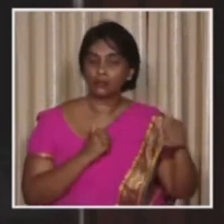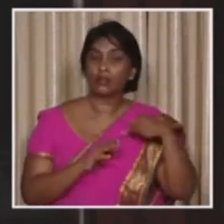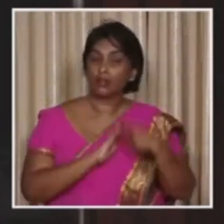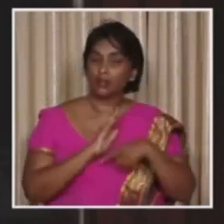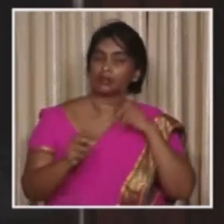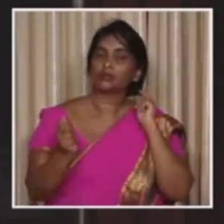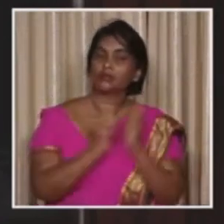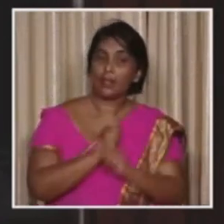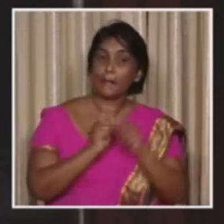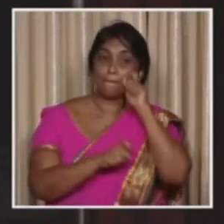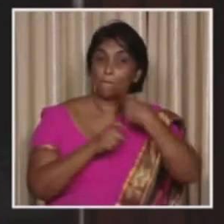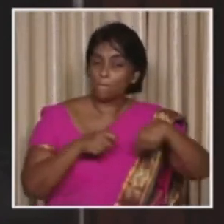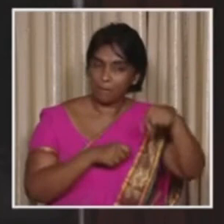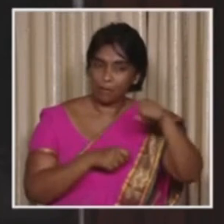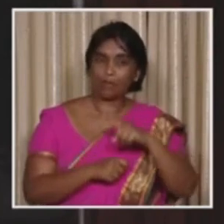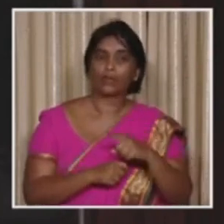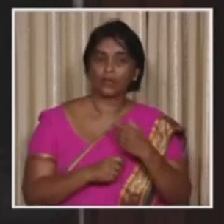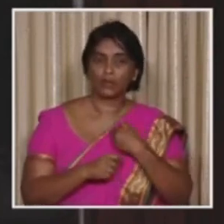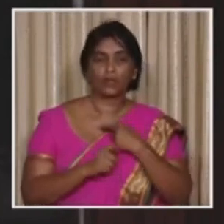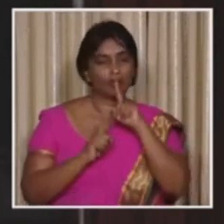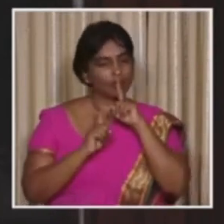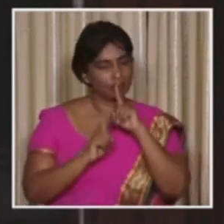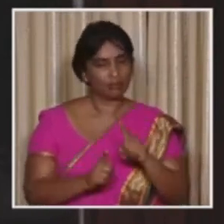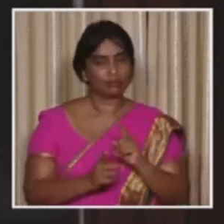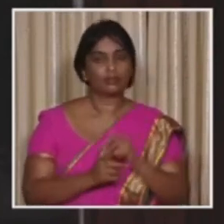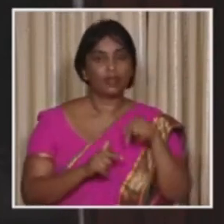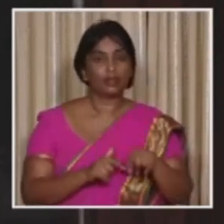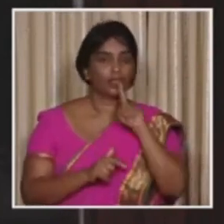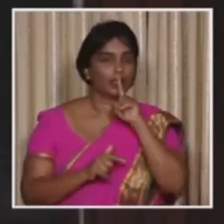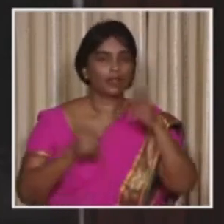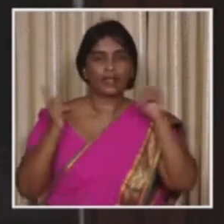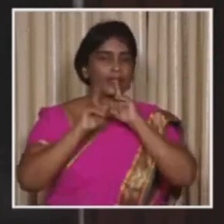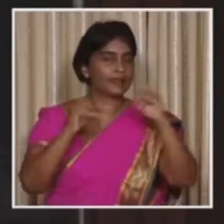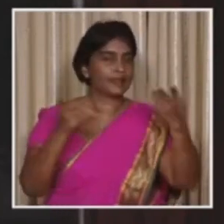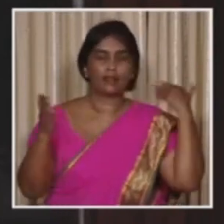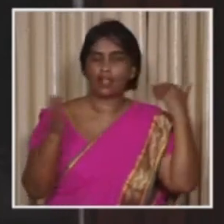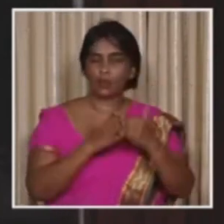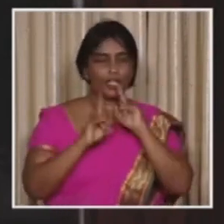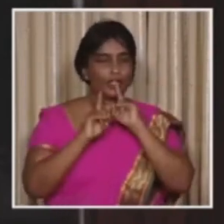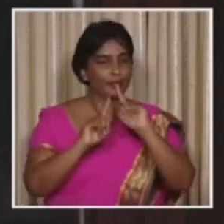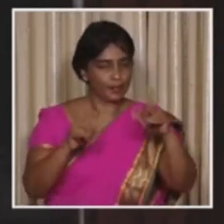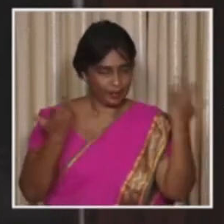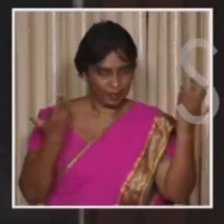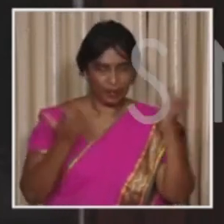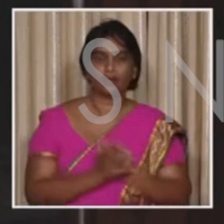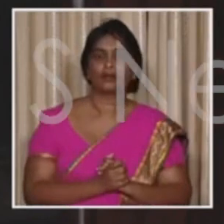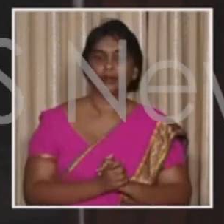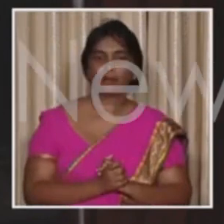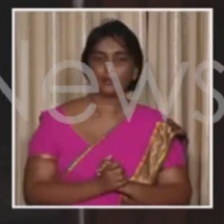රට පෙරලන්න මේ රටේ මිනිස්සුන්ට මම මේ ආරාධනාව කරනවා. මේක කියන්න කවුරුත් නැහැ. මේක මෙච්චර කාලට කවුරුත් කියලාත් නැතුව ඇති.